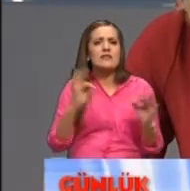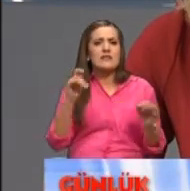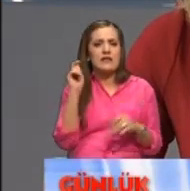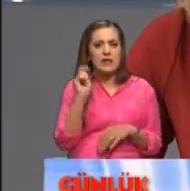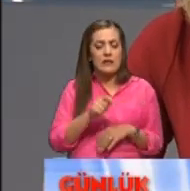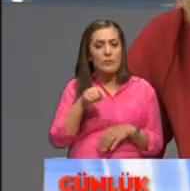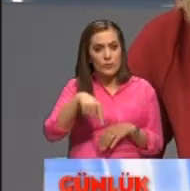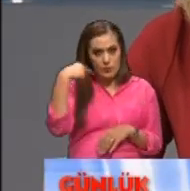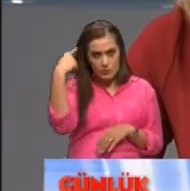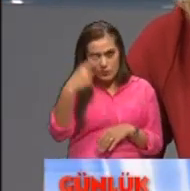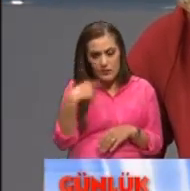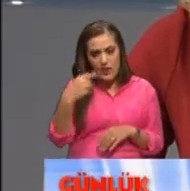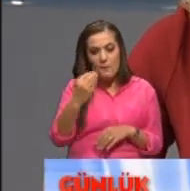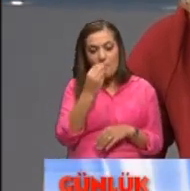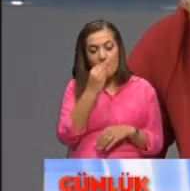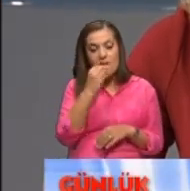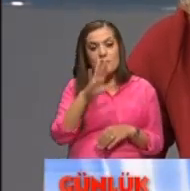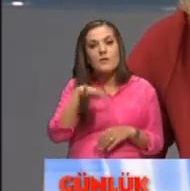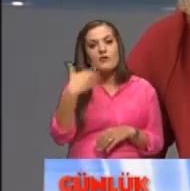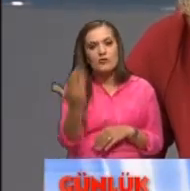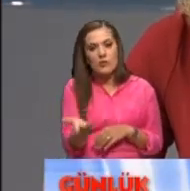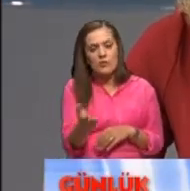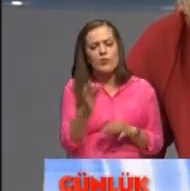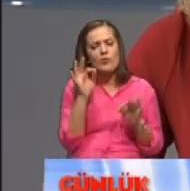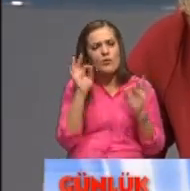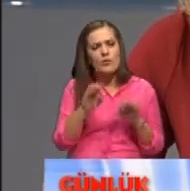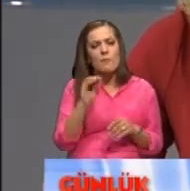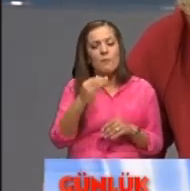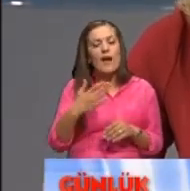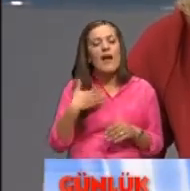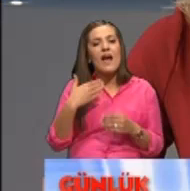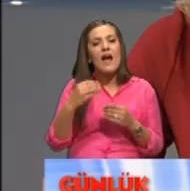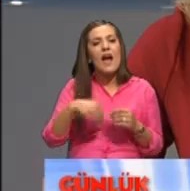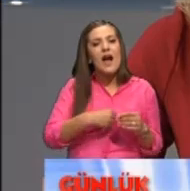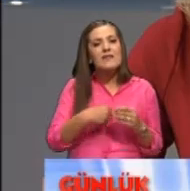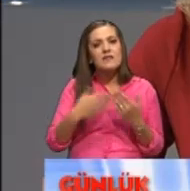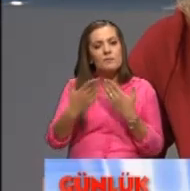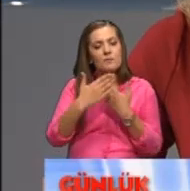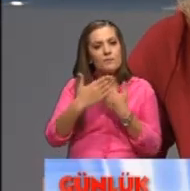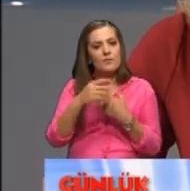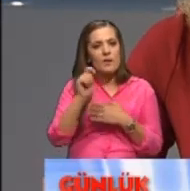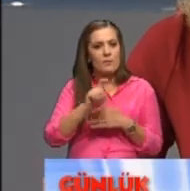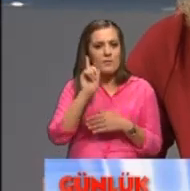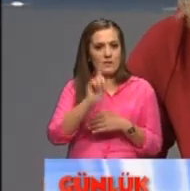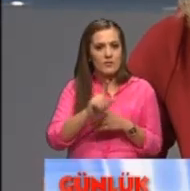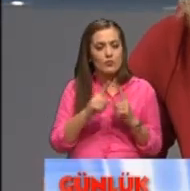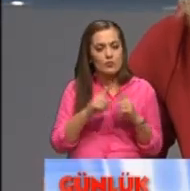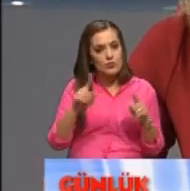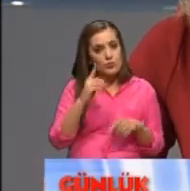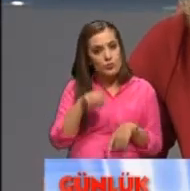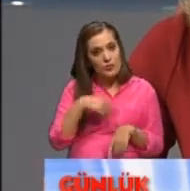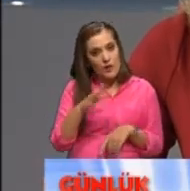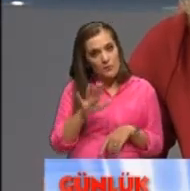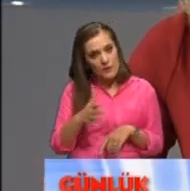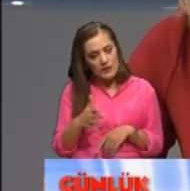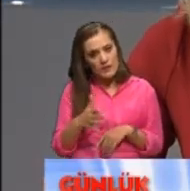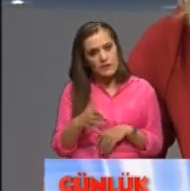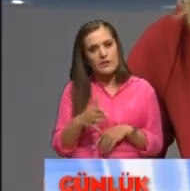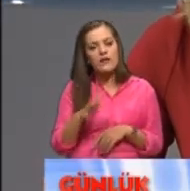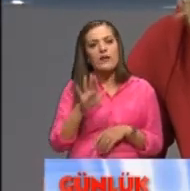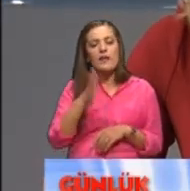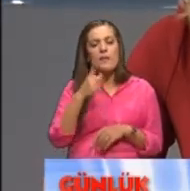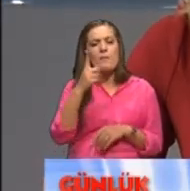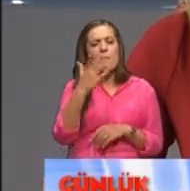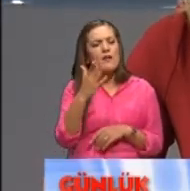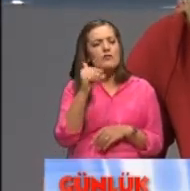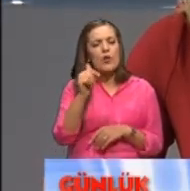eder. Bunun için beslenme sonrası mutlaka bebeğin gazının çıkartılması gerekiyor. Uzun da sürebilir. Evet, uzun da sürebiliyor.